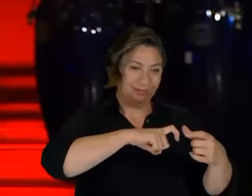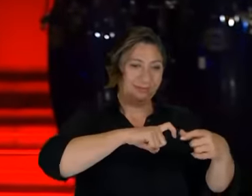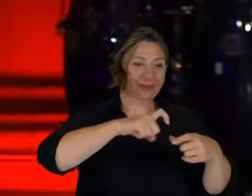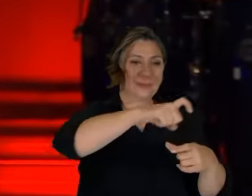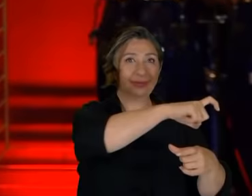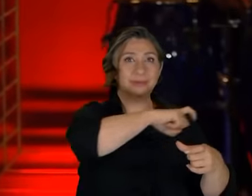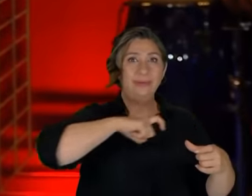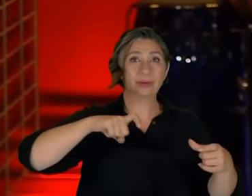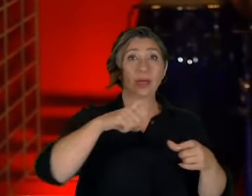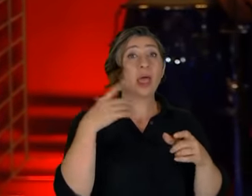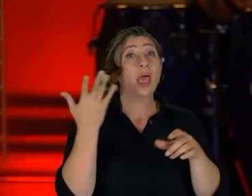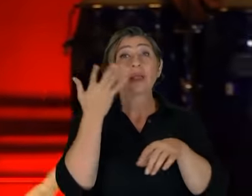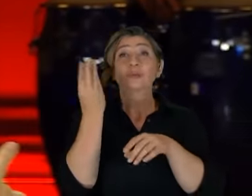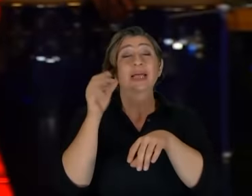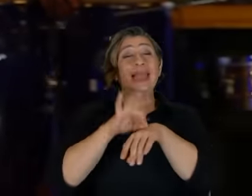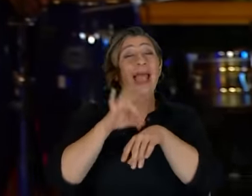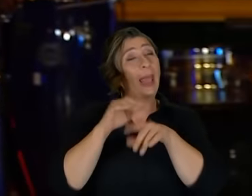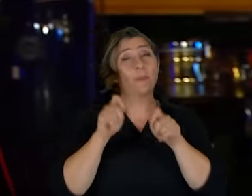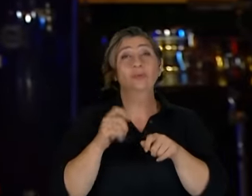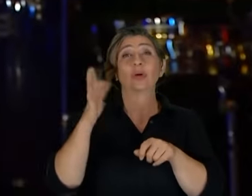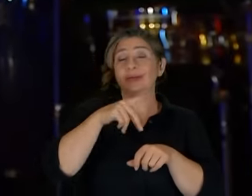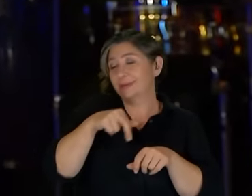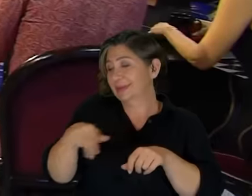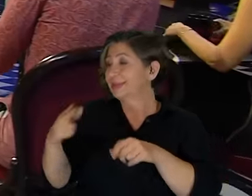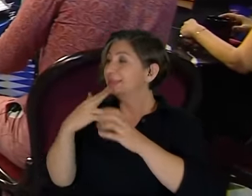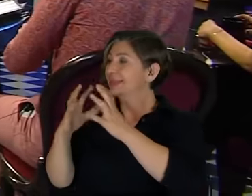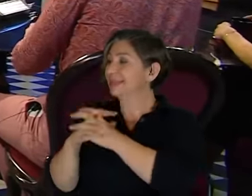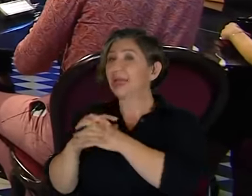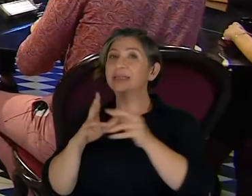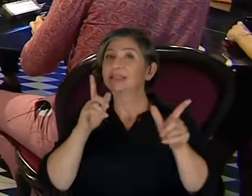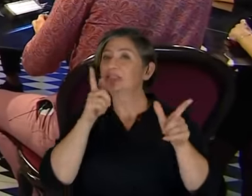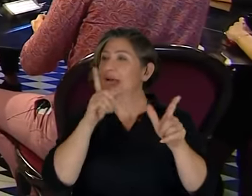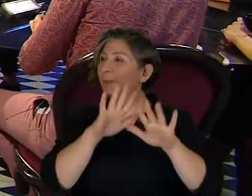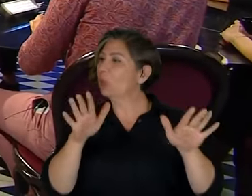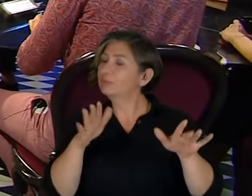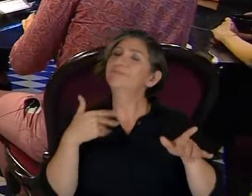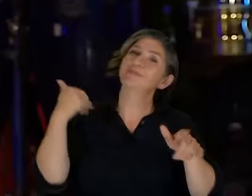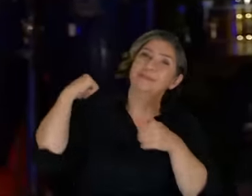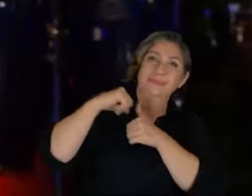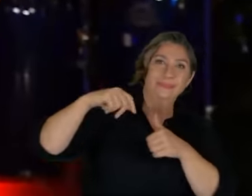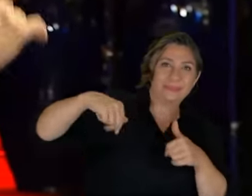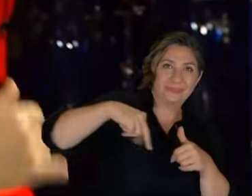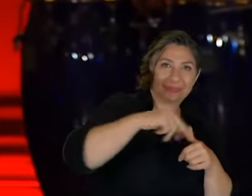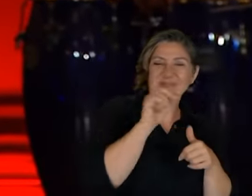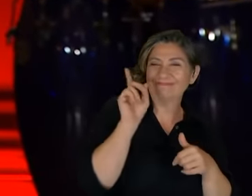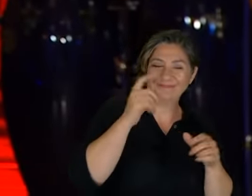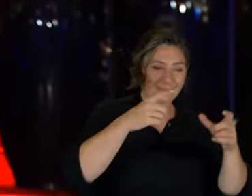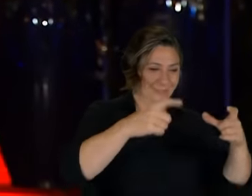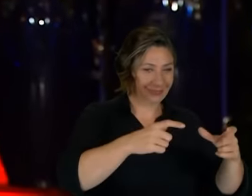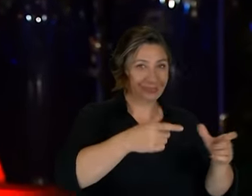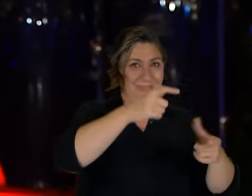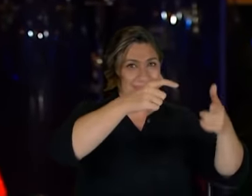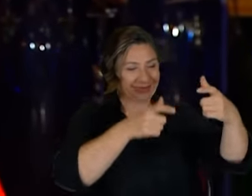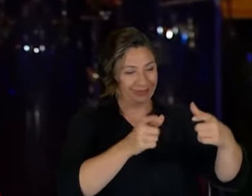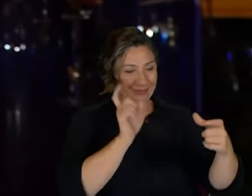güzel anlarda bile yapıyorum. Sonra gidip belki kızın elini tutacaksın ama o sırada şarkı bitiyor. Tekrar oraya gidip affedersin tatlım. Pik